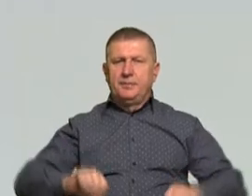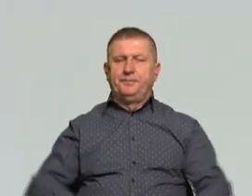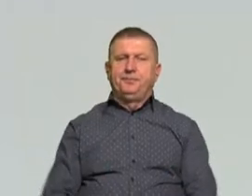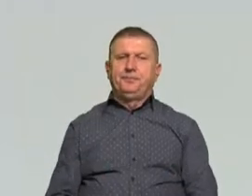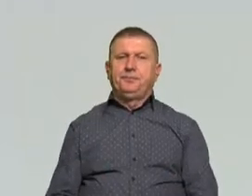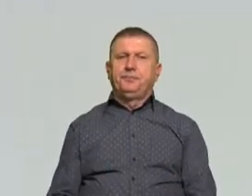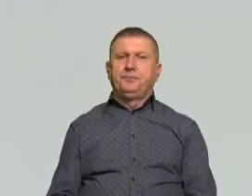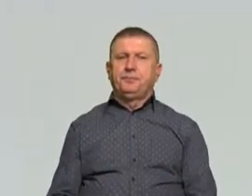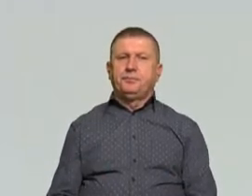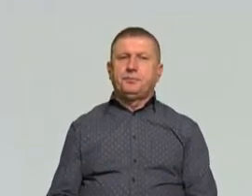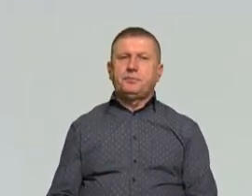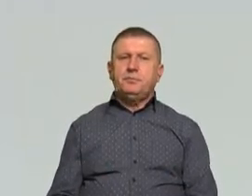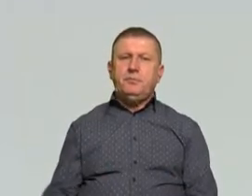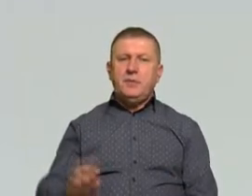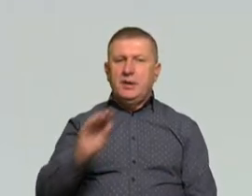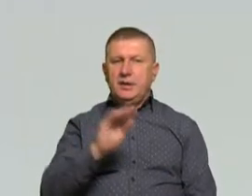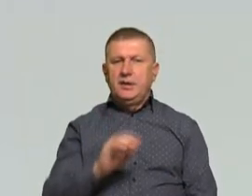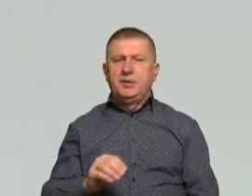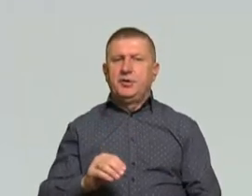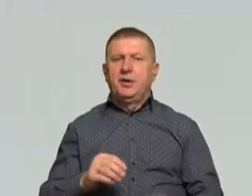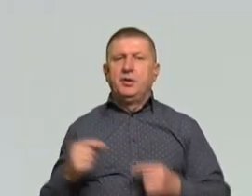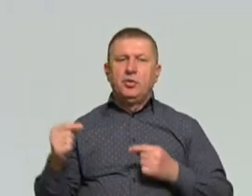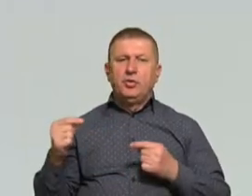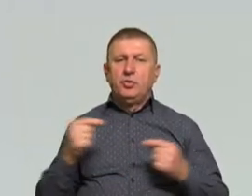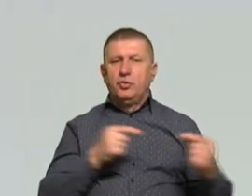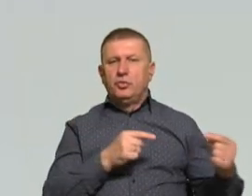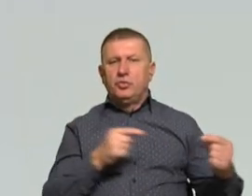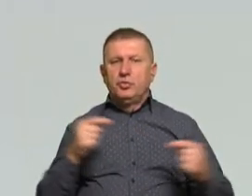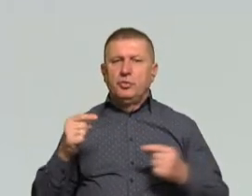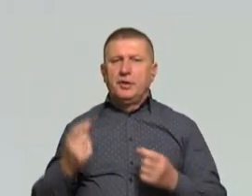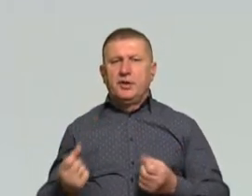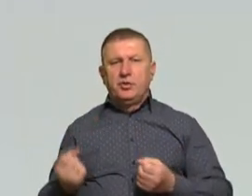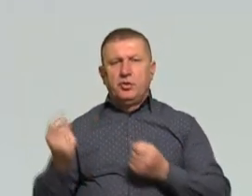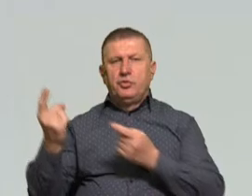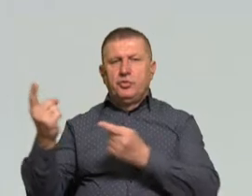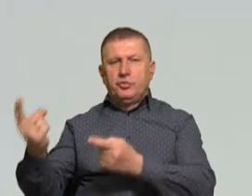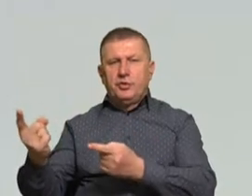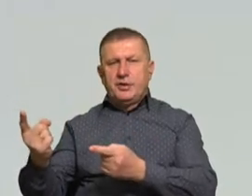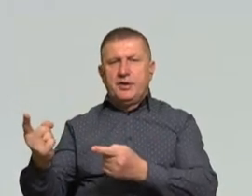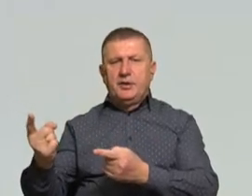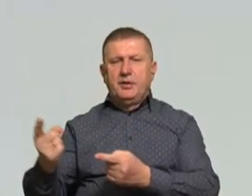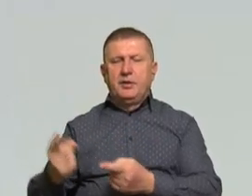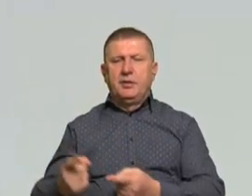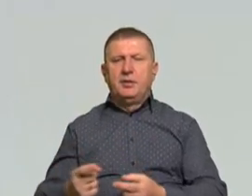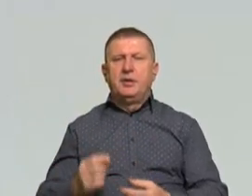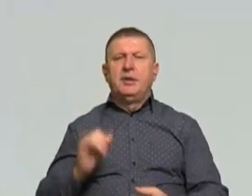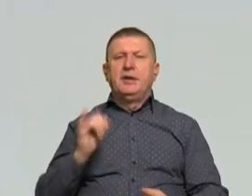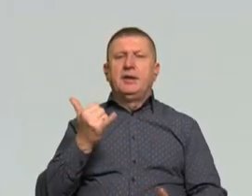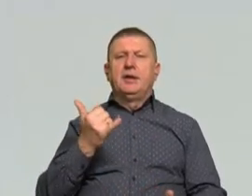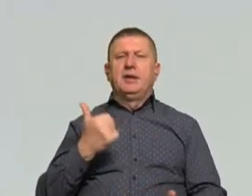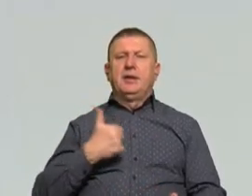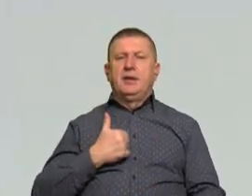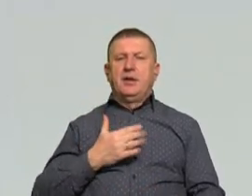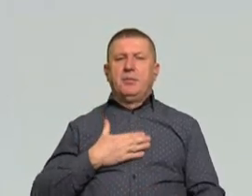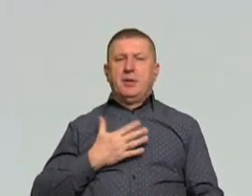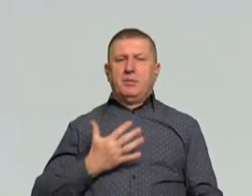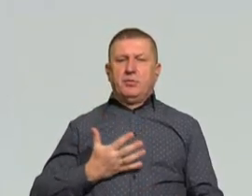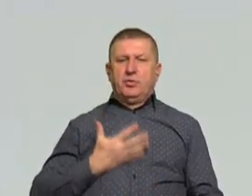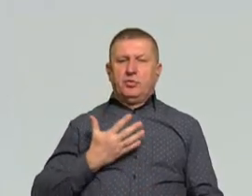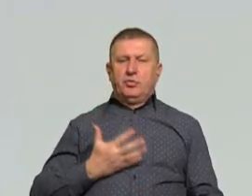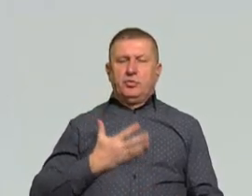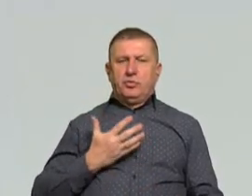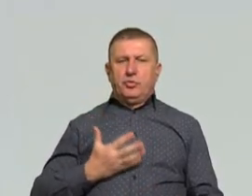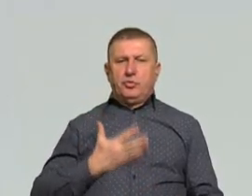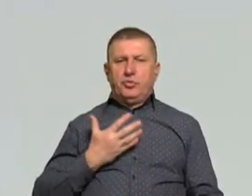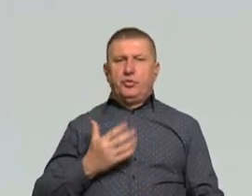tutaj był podany konkretny przykład, że te konsultacje są odrzucane blokowo, no jak ma mieszkaniec czuć